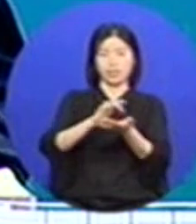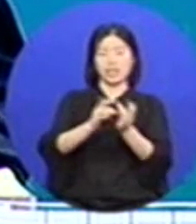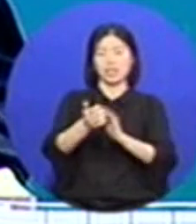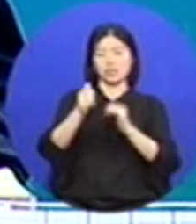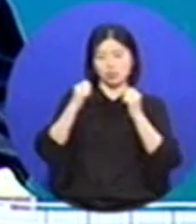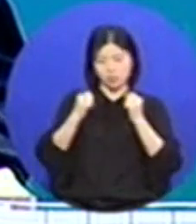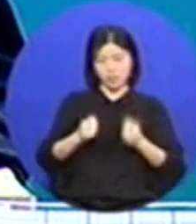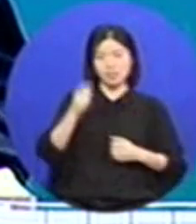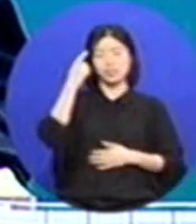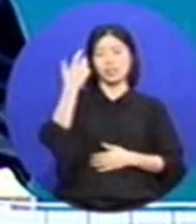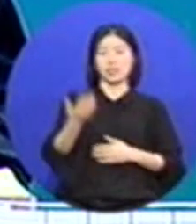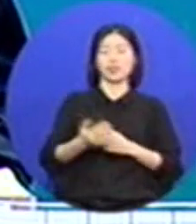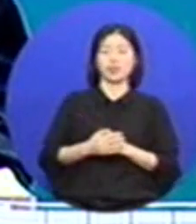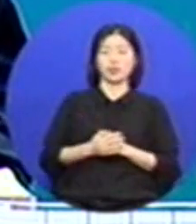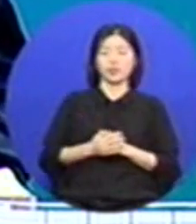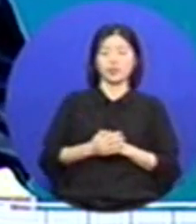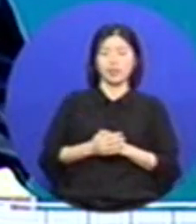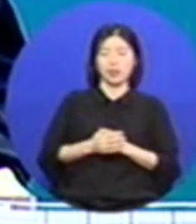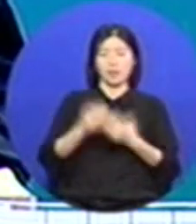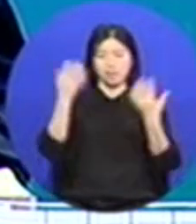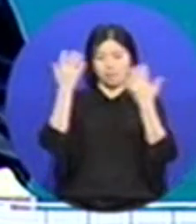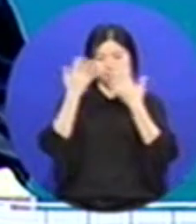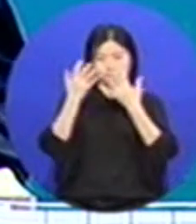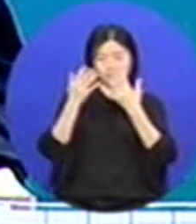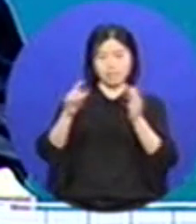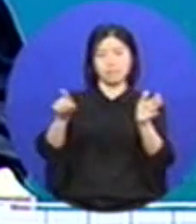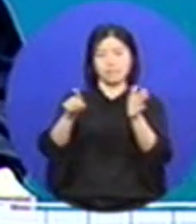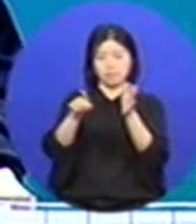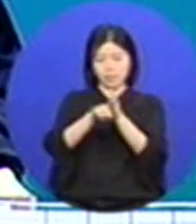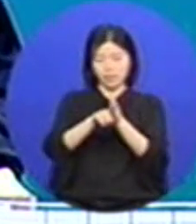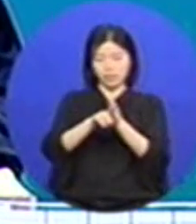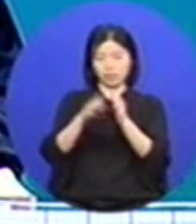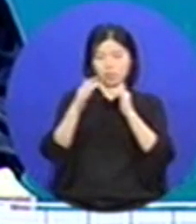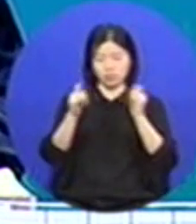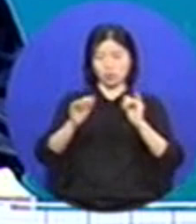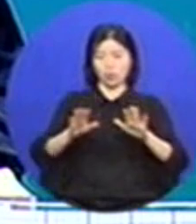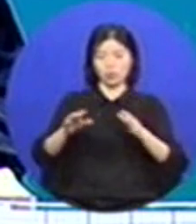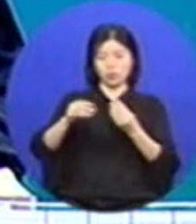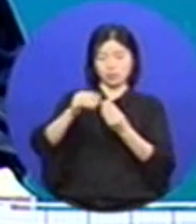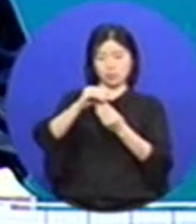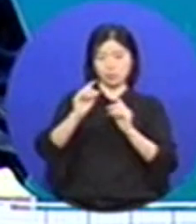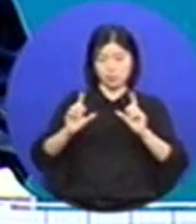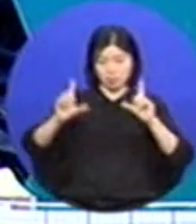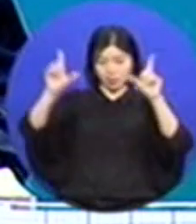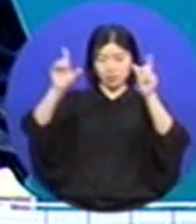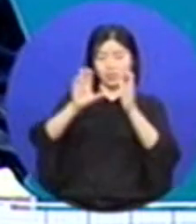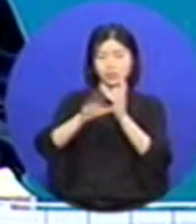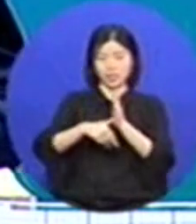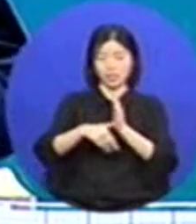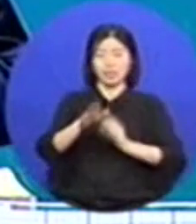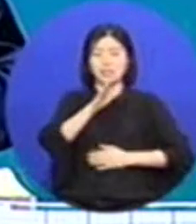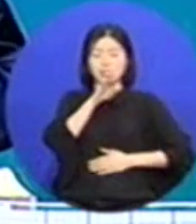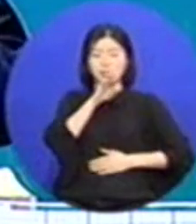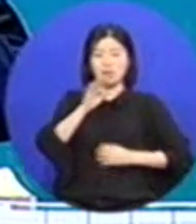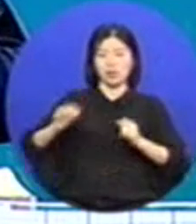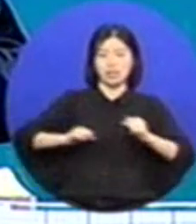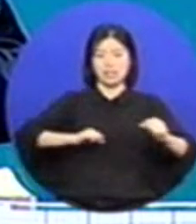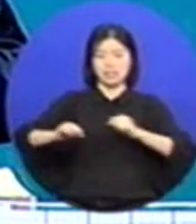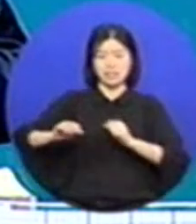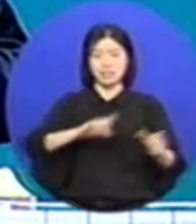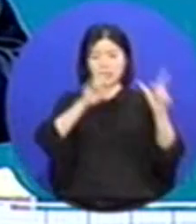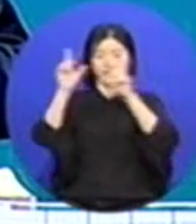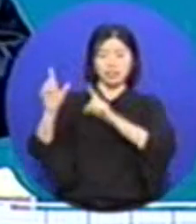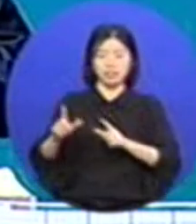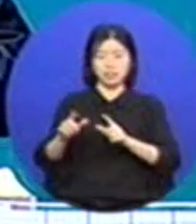계시잖아요 막연하게 예수님을 미드 셧다운 분들 이번 명절에 정말 정말 살아 계셔서 여러분의